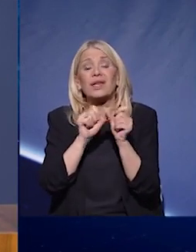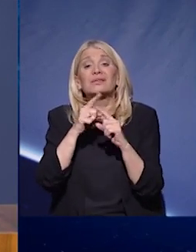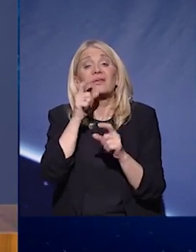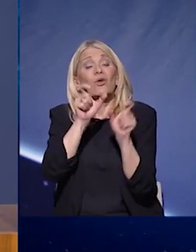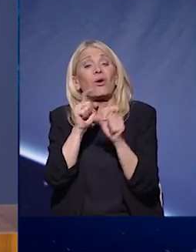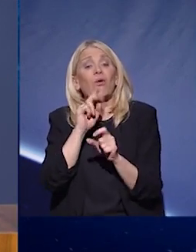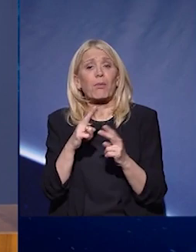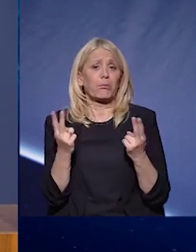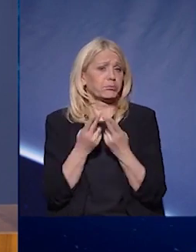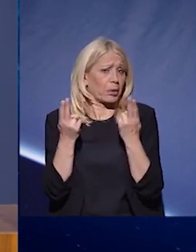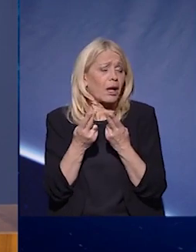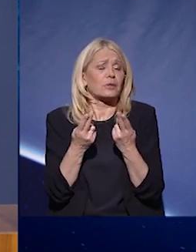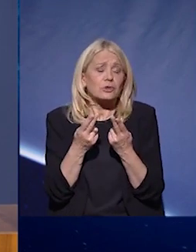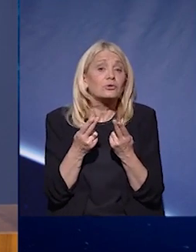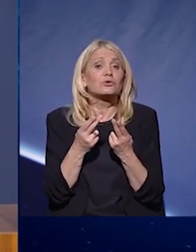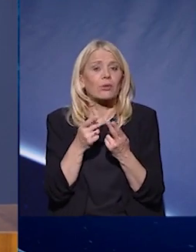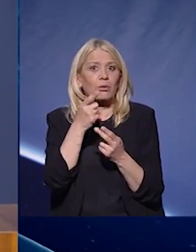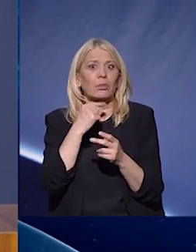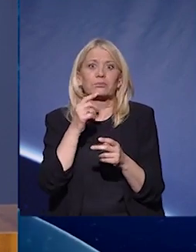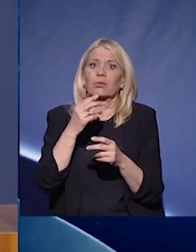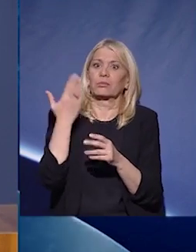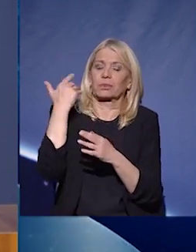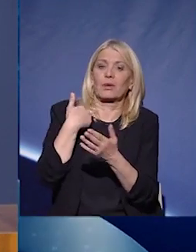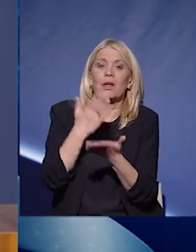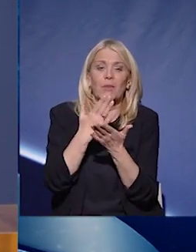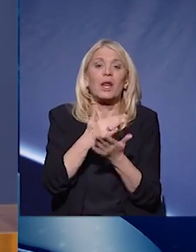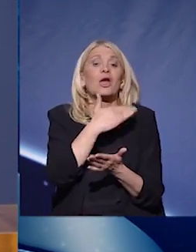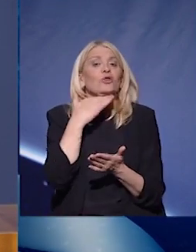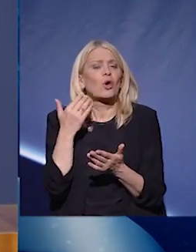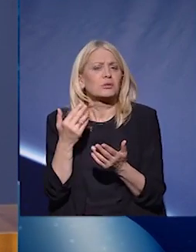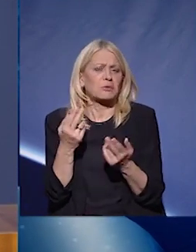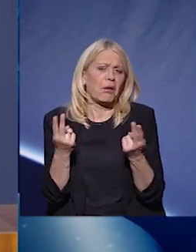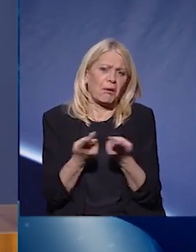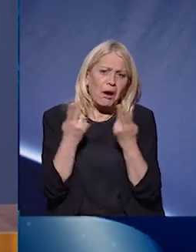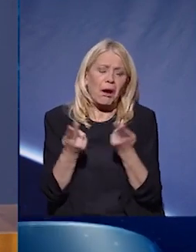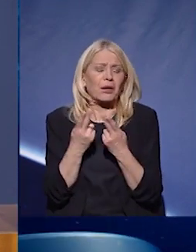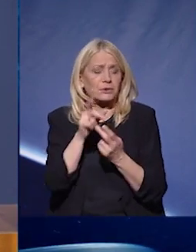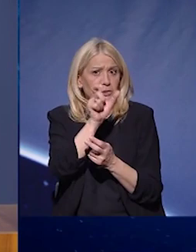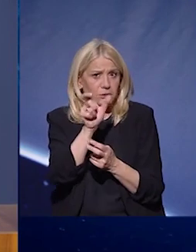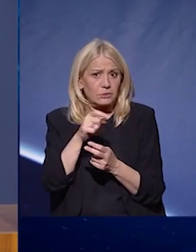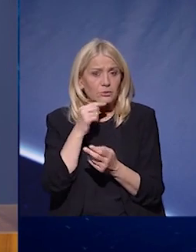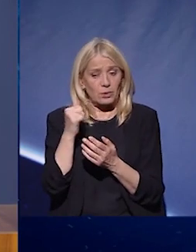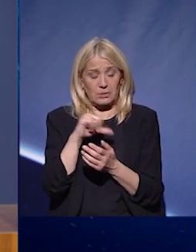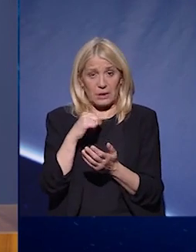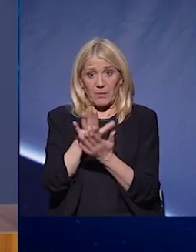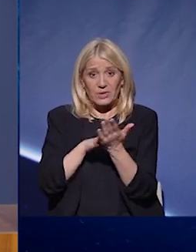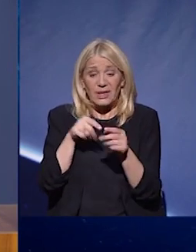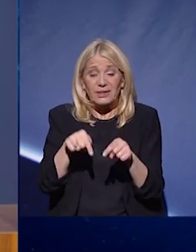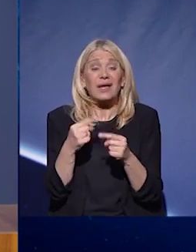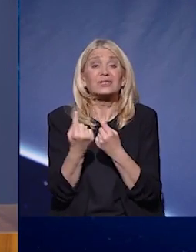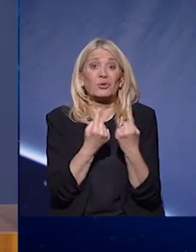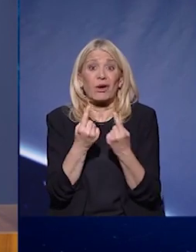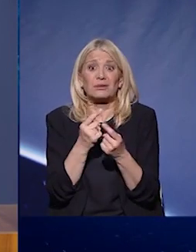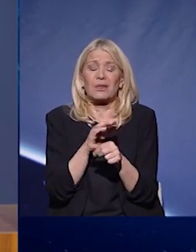oni koji su imali blažu. Pa smo tada imali dosta blagih koji u samom početku. Sad je ta